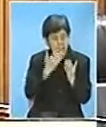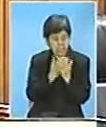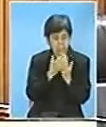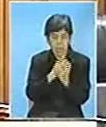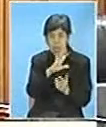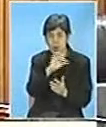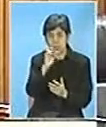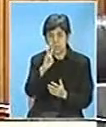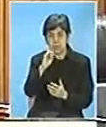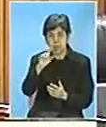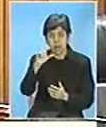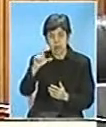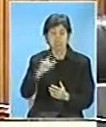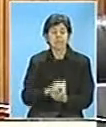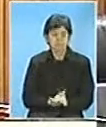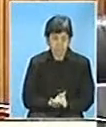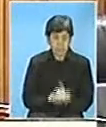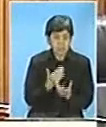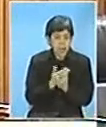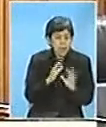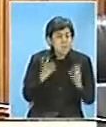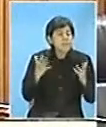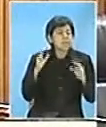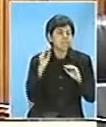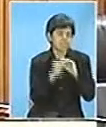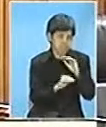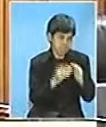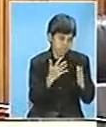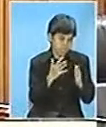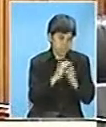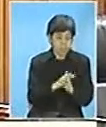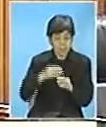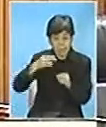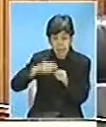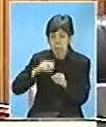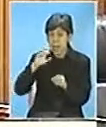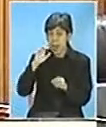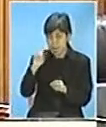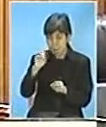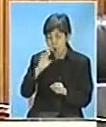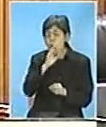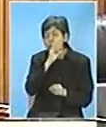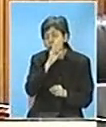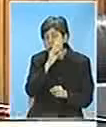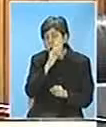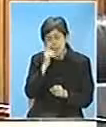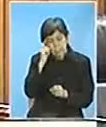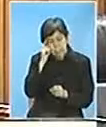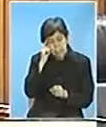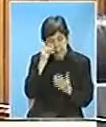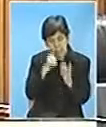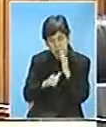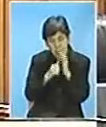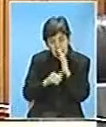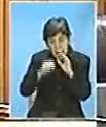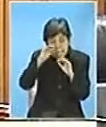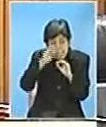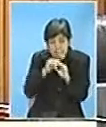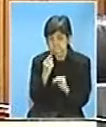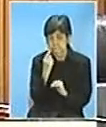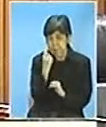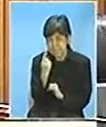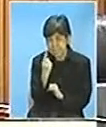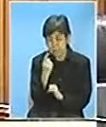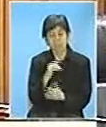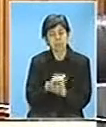ต่อเดือนนะครับอันนี้เงินที่หายไปนะครับสำหรับดีเซลเนี่ยถ้าสมมติว่าเราเก็บภาษีเพิ่ม1บาทภ